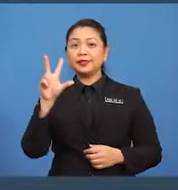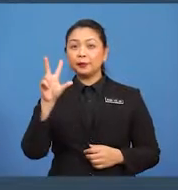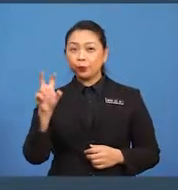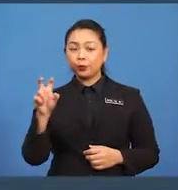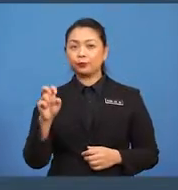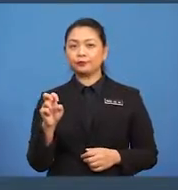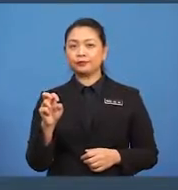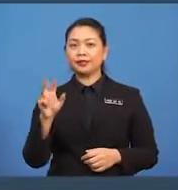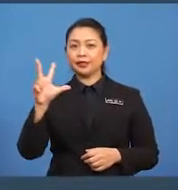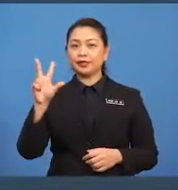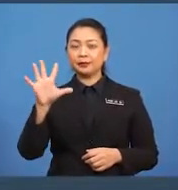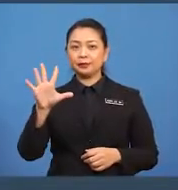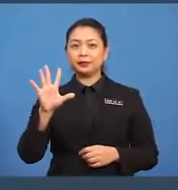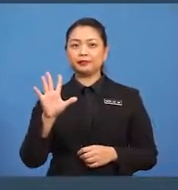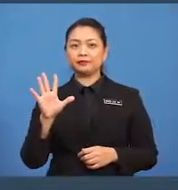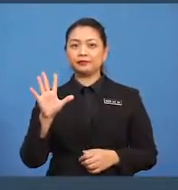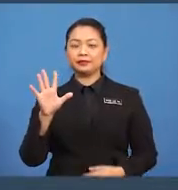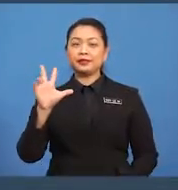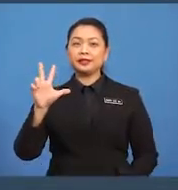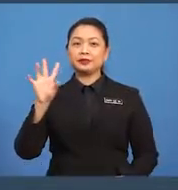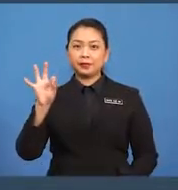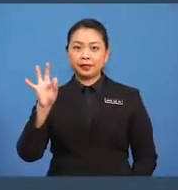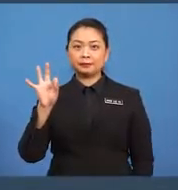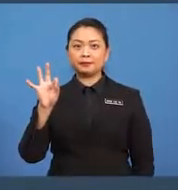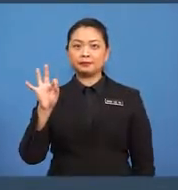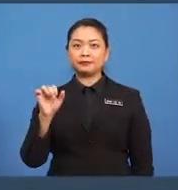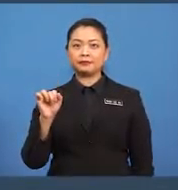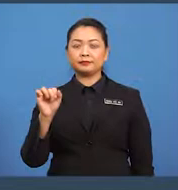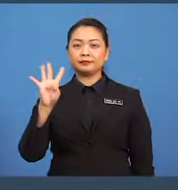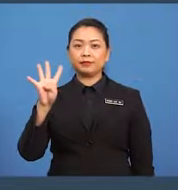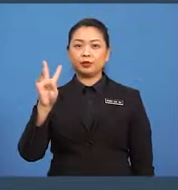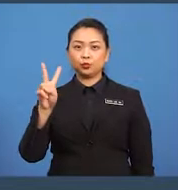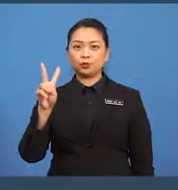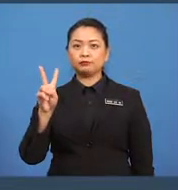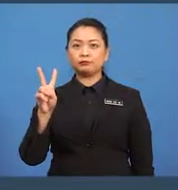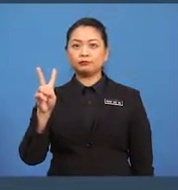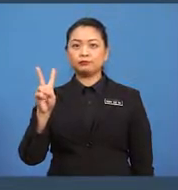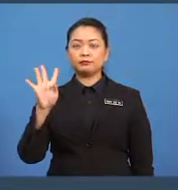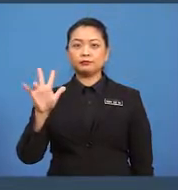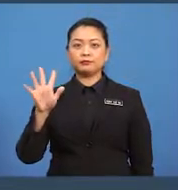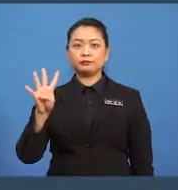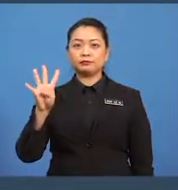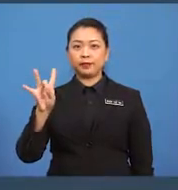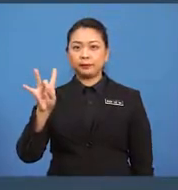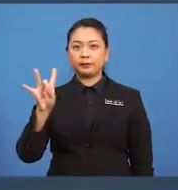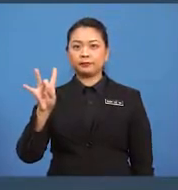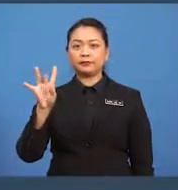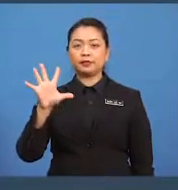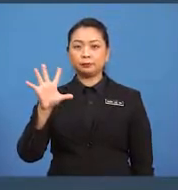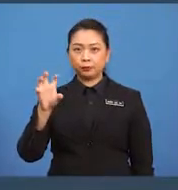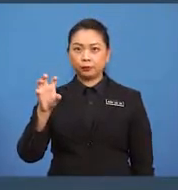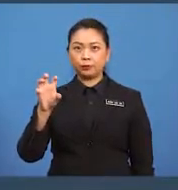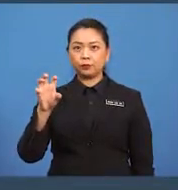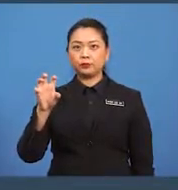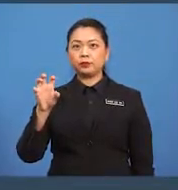30, 35, 39, 42, 48,